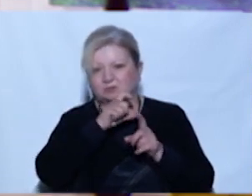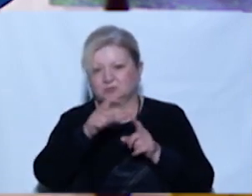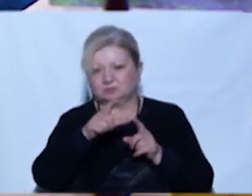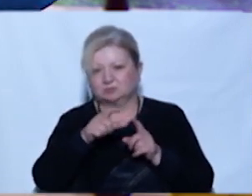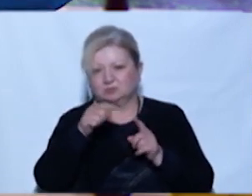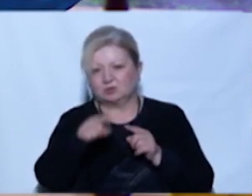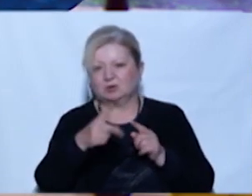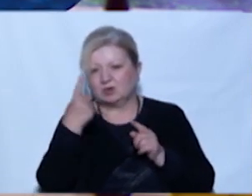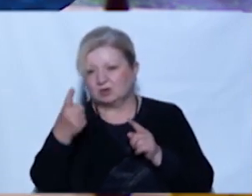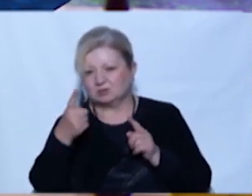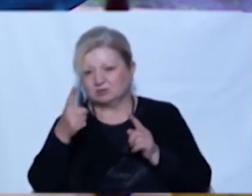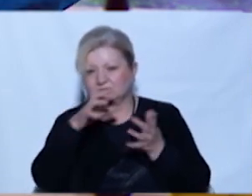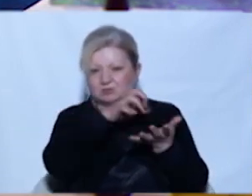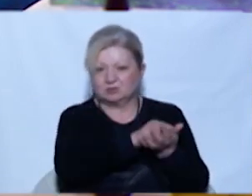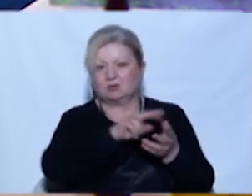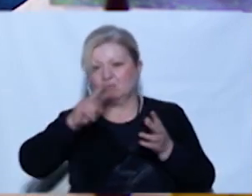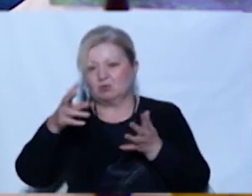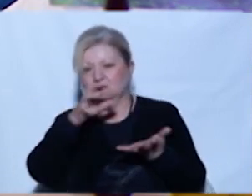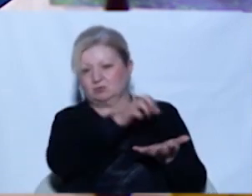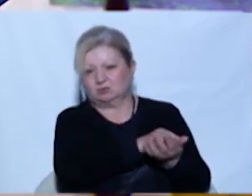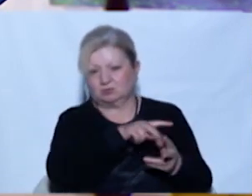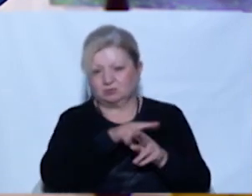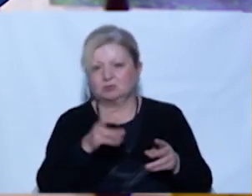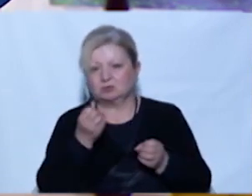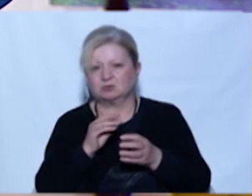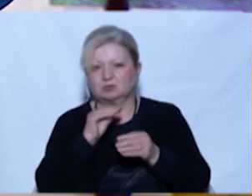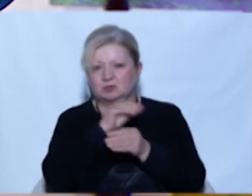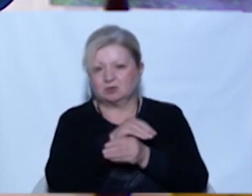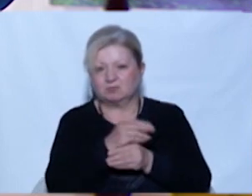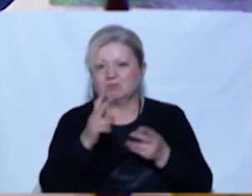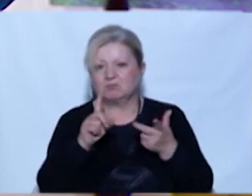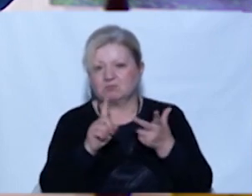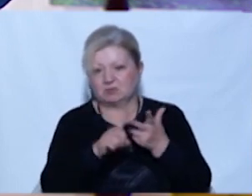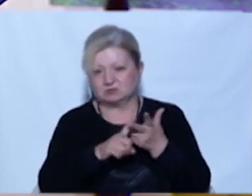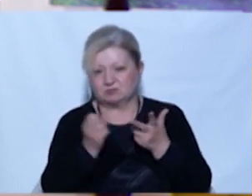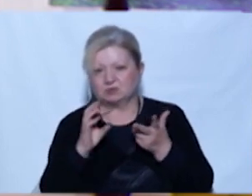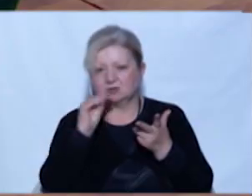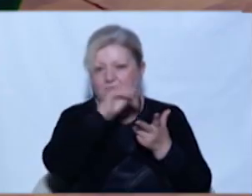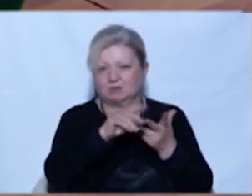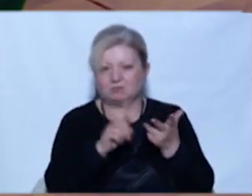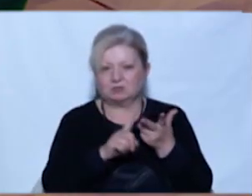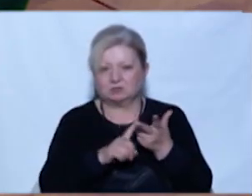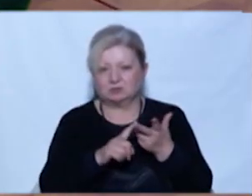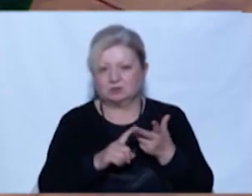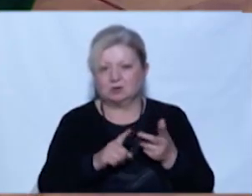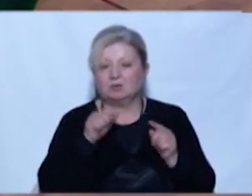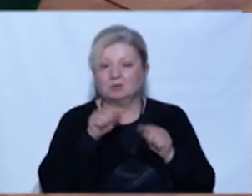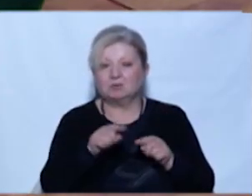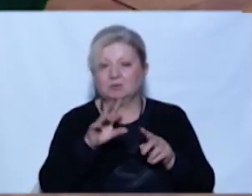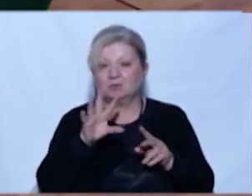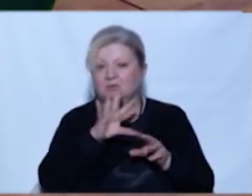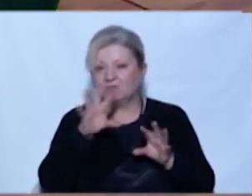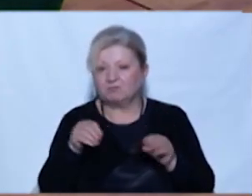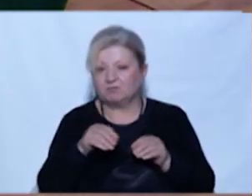და მეორეცო. და შემდეგ დაამატა მესამეცო. მაშინ ალბათ ბევრმა